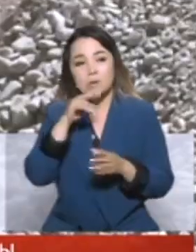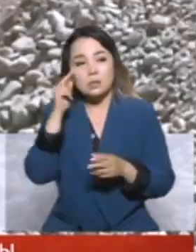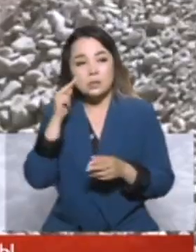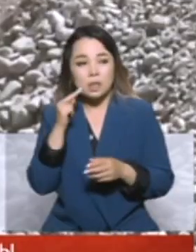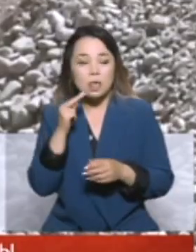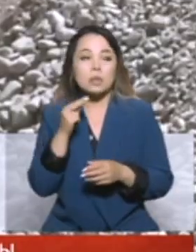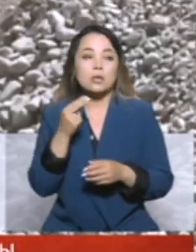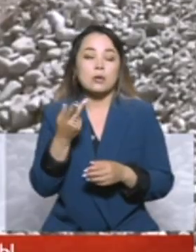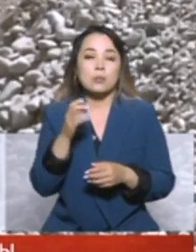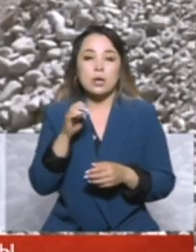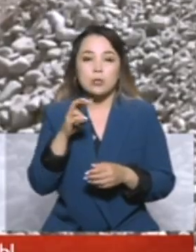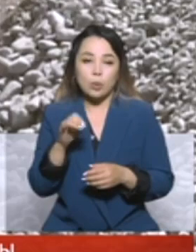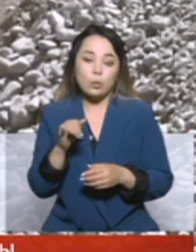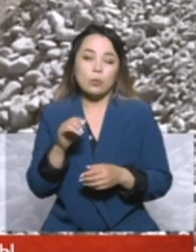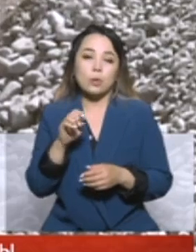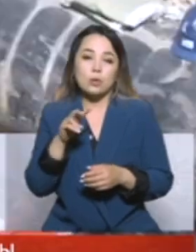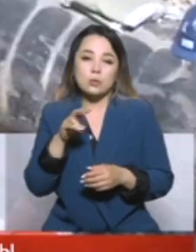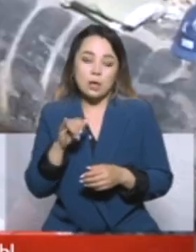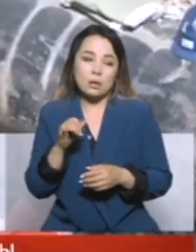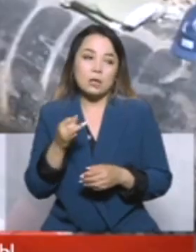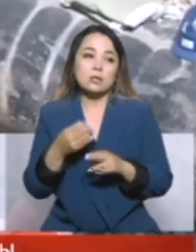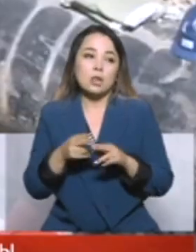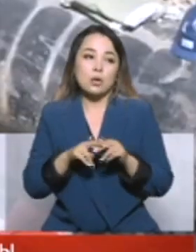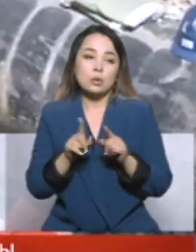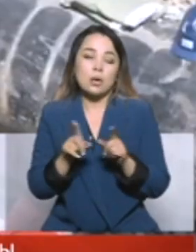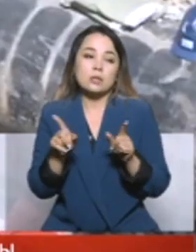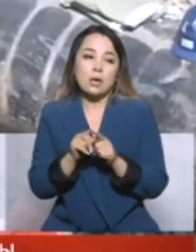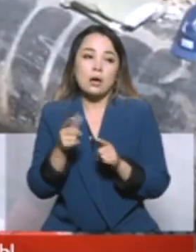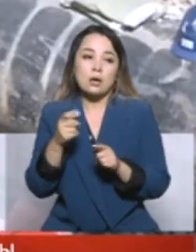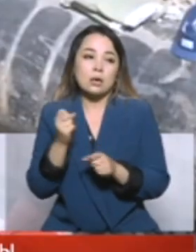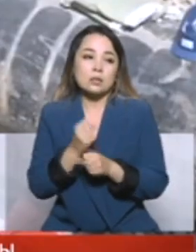Қытай және Бейнеу Бозой Шымкент газ құбырларын бірлесіп